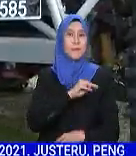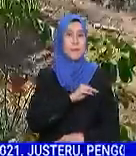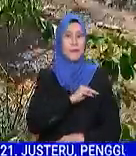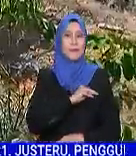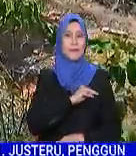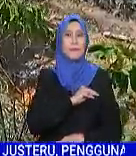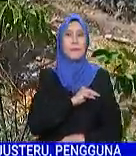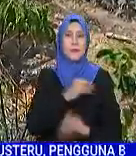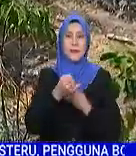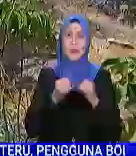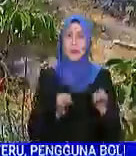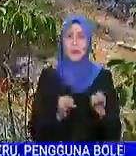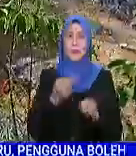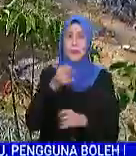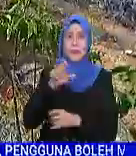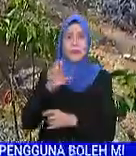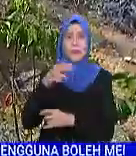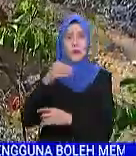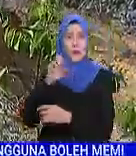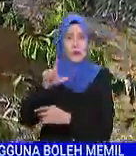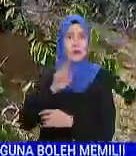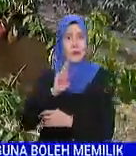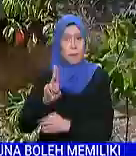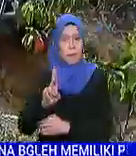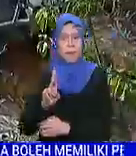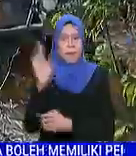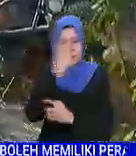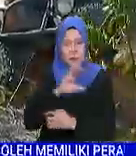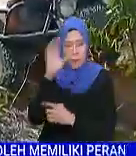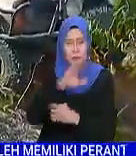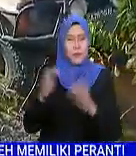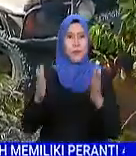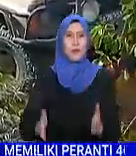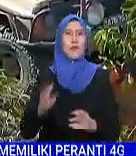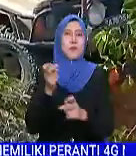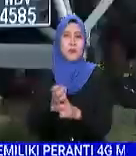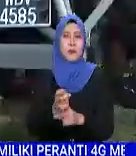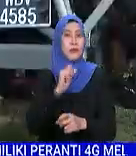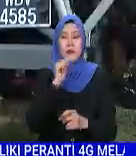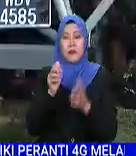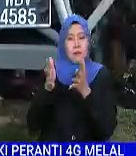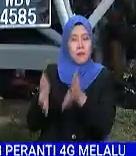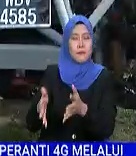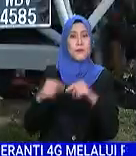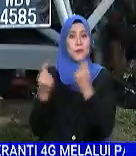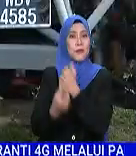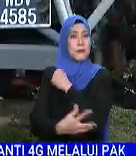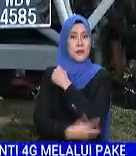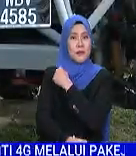Jabatan Perdana Menteri Hal Ehwal Agama agar mencari mereka yang susah di lapangan dan bukannya membiarkan golongan